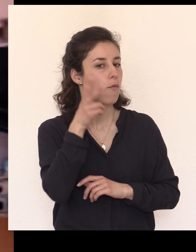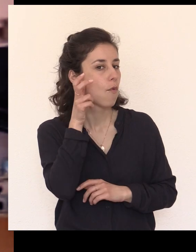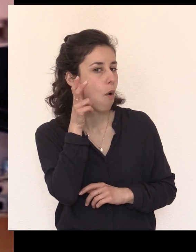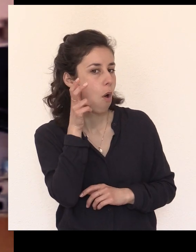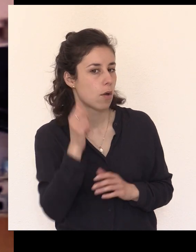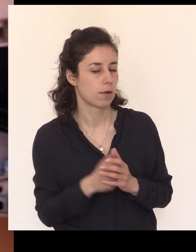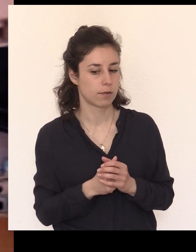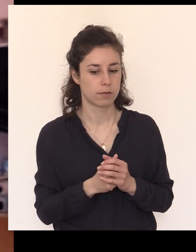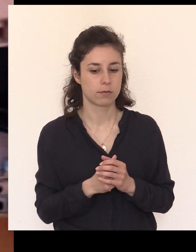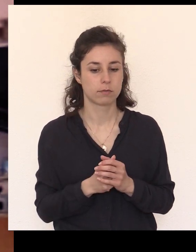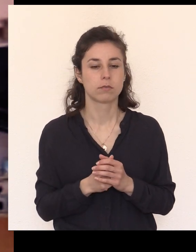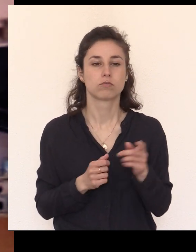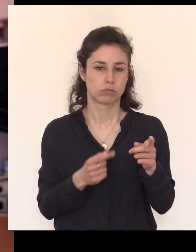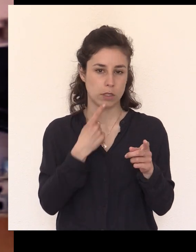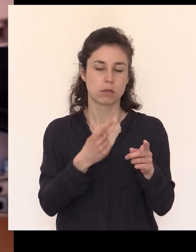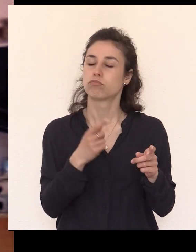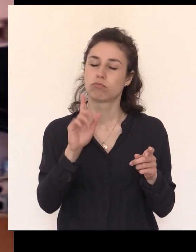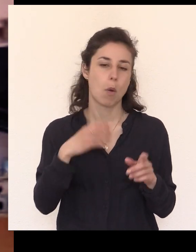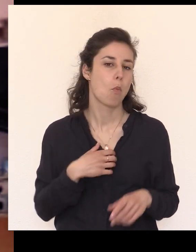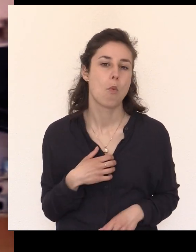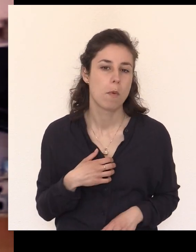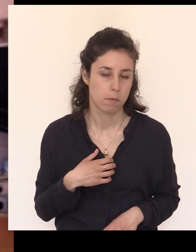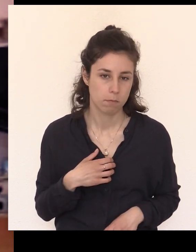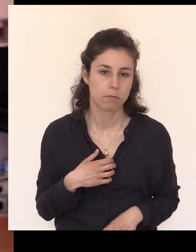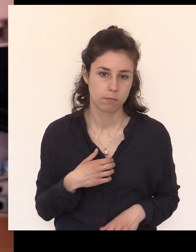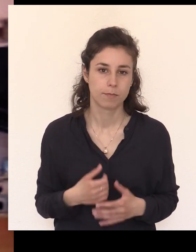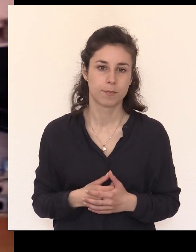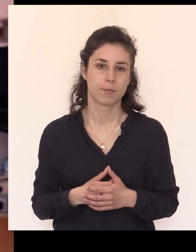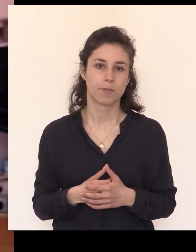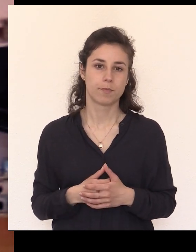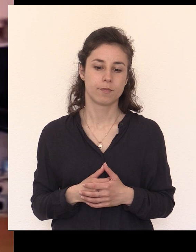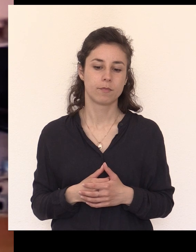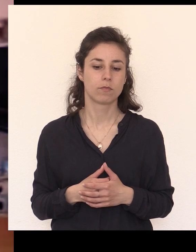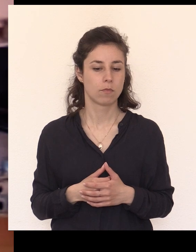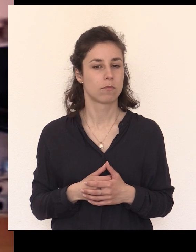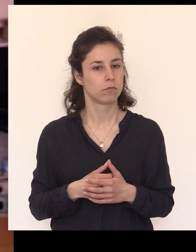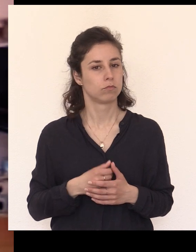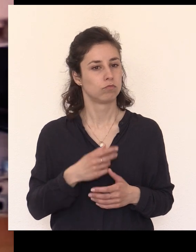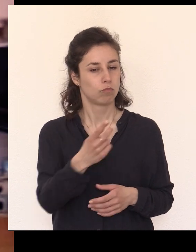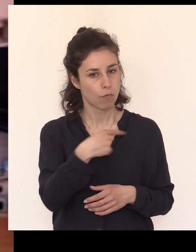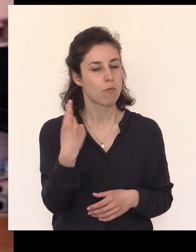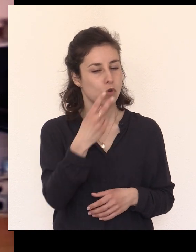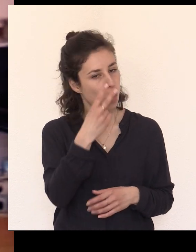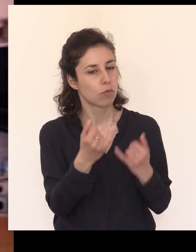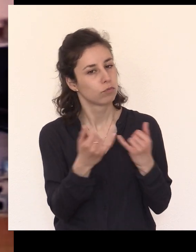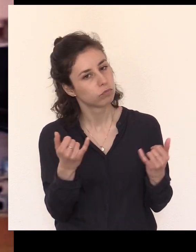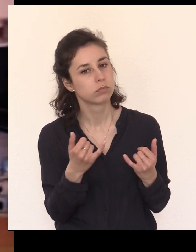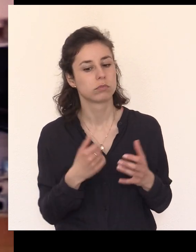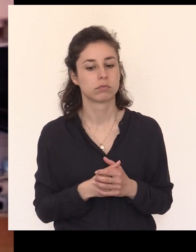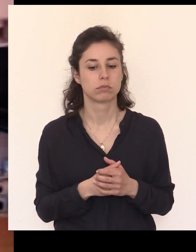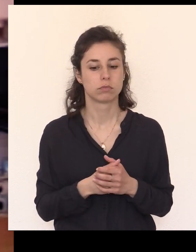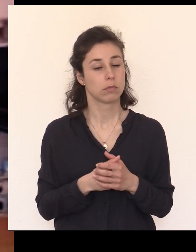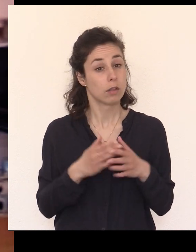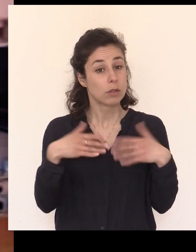zuhören. Und dann meinte sie, ja, kein Problem, wir gucken mal. Also so